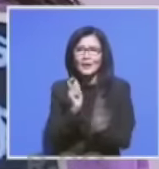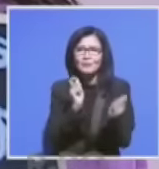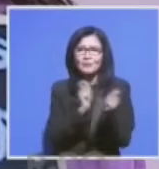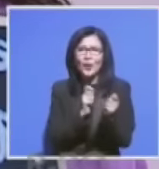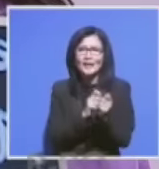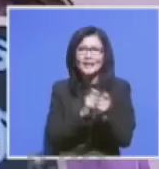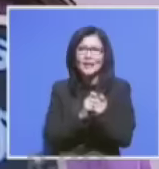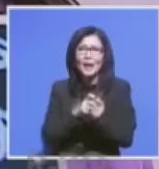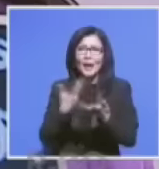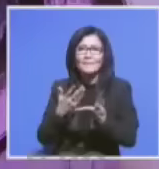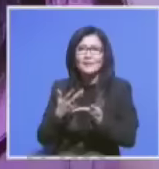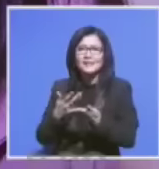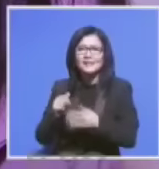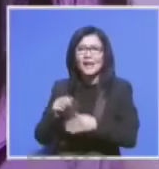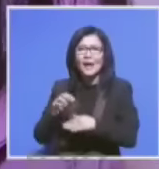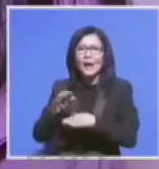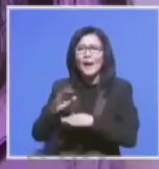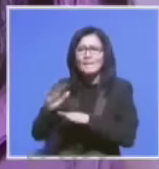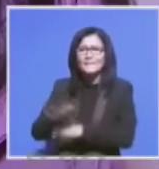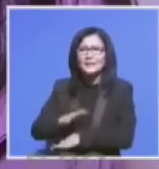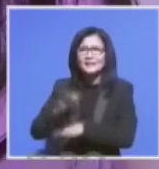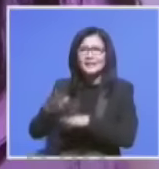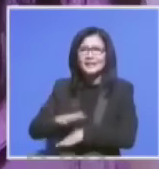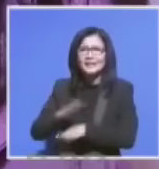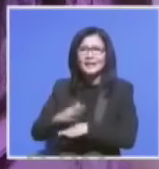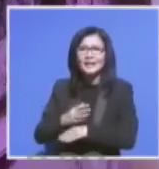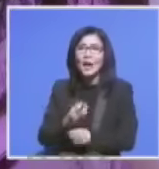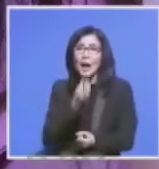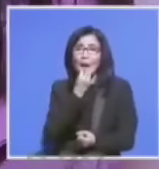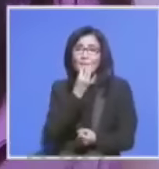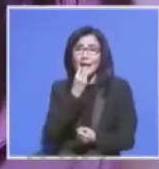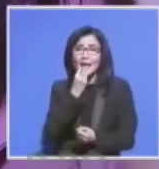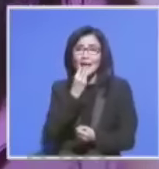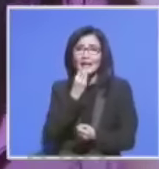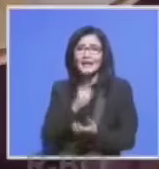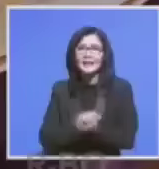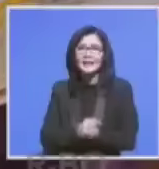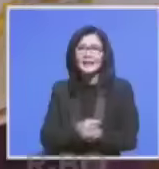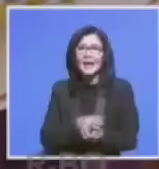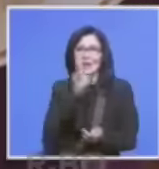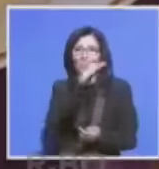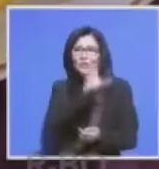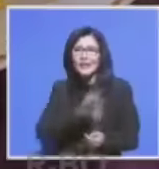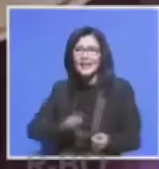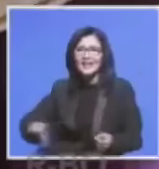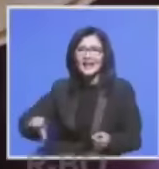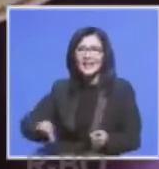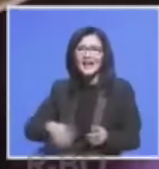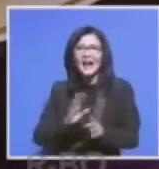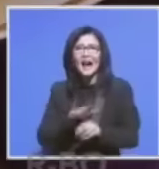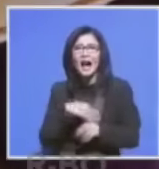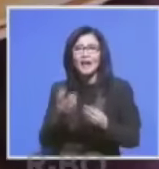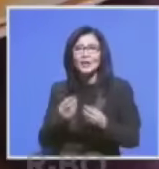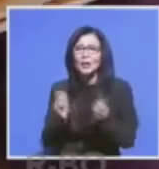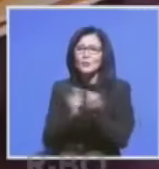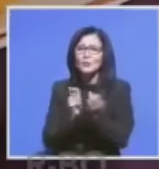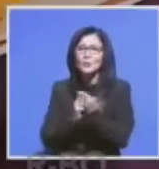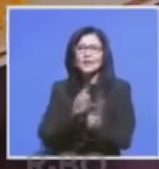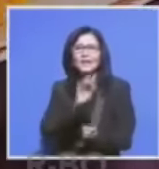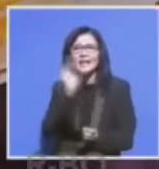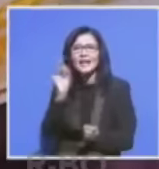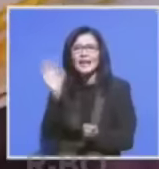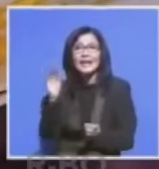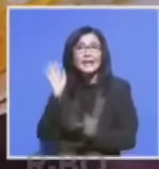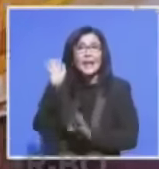ia bisa melestarikan pusaka kuliner Nusantara seperti nasi uduk atau inovasi-inovasi lainnya yang akan